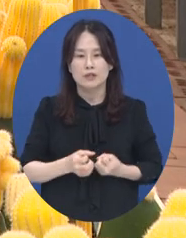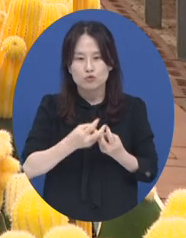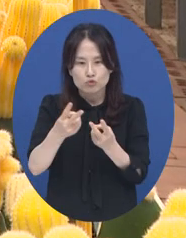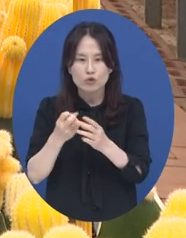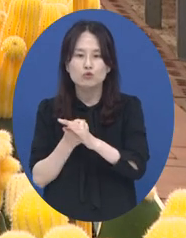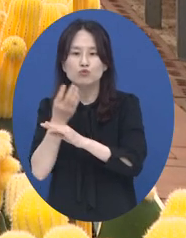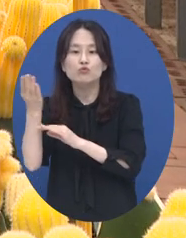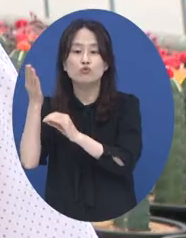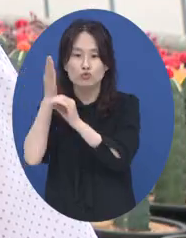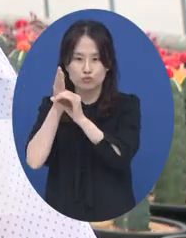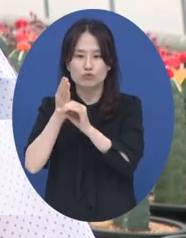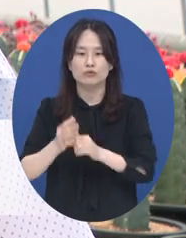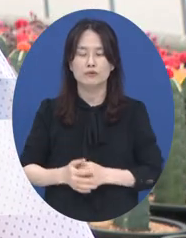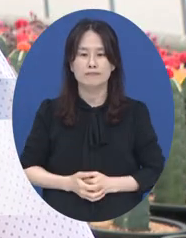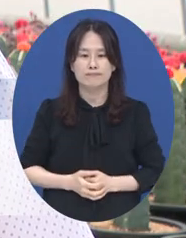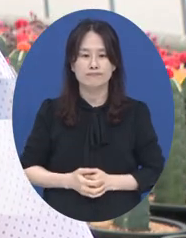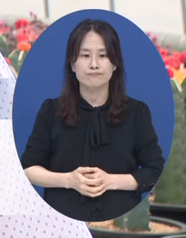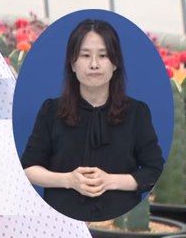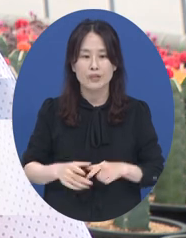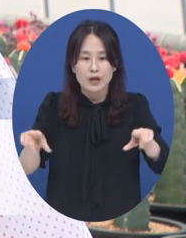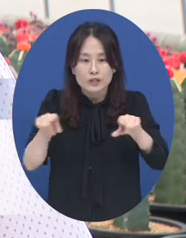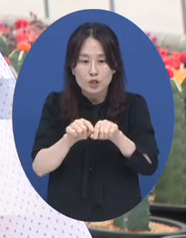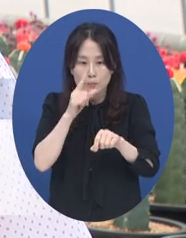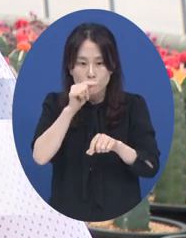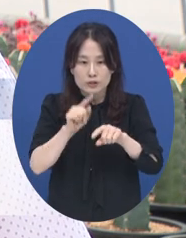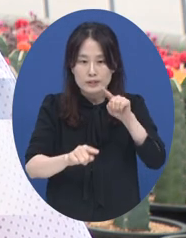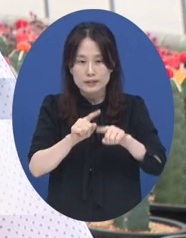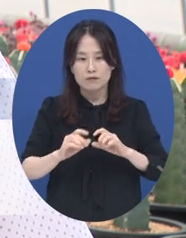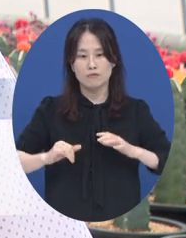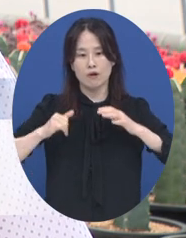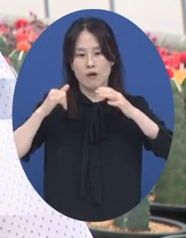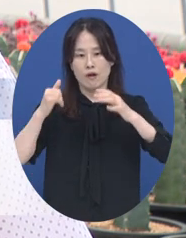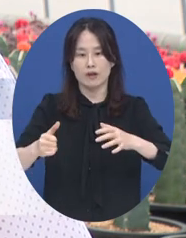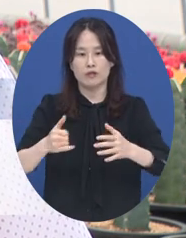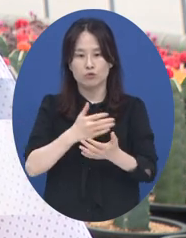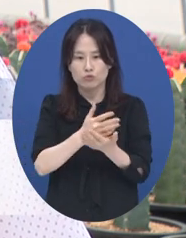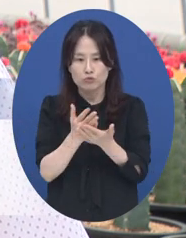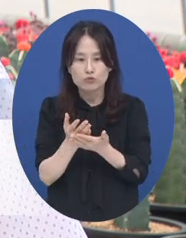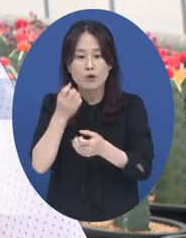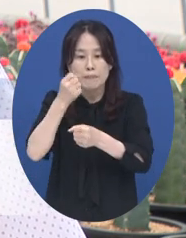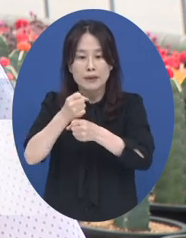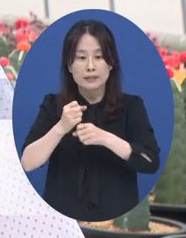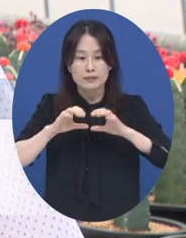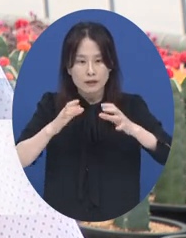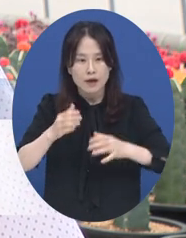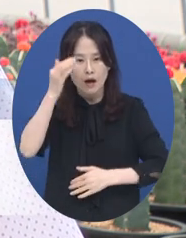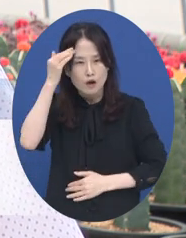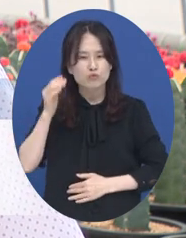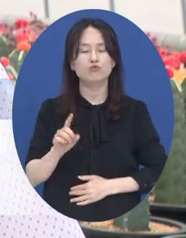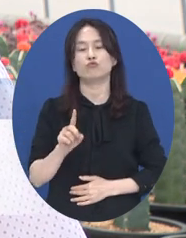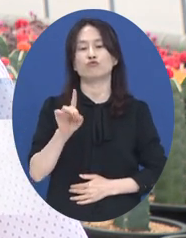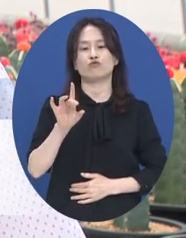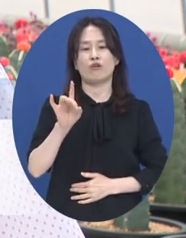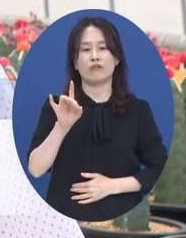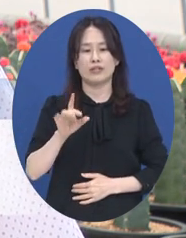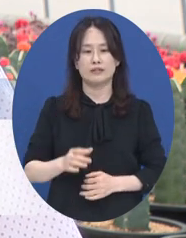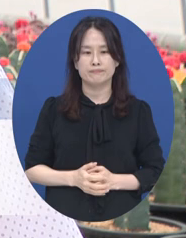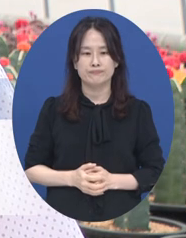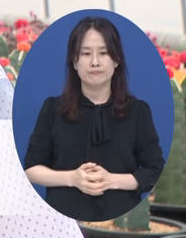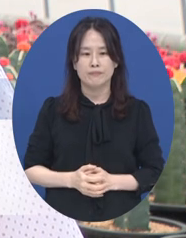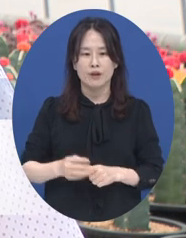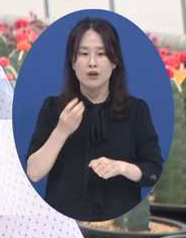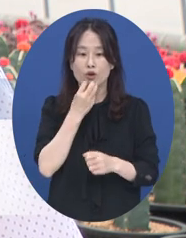오르고 있습니다 접목 선인장 은 전세계적으로 품종을 개발하는 국가가 우리나라가 유일한 데요 특히